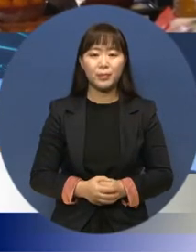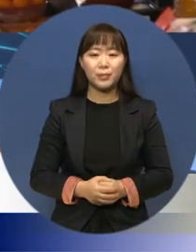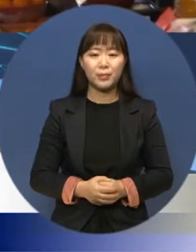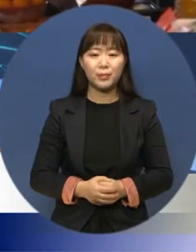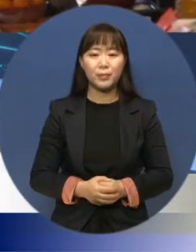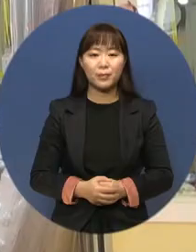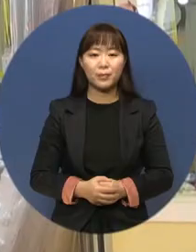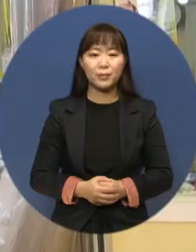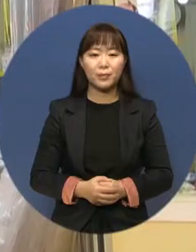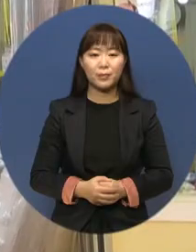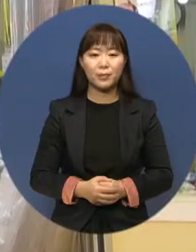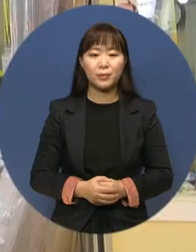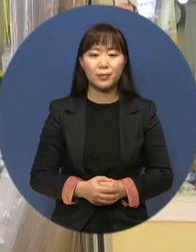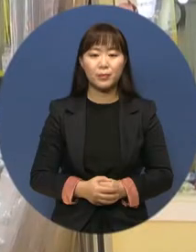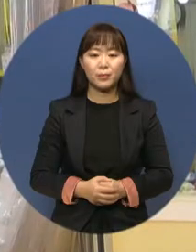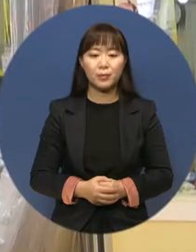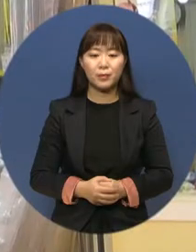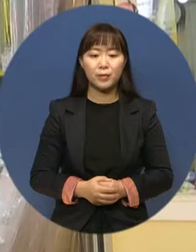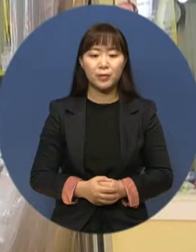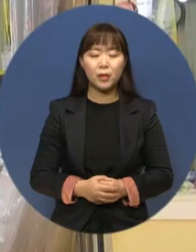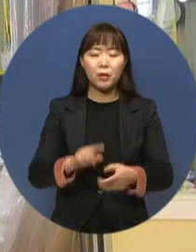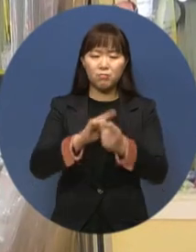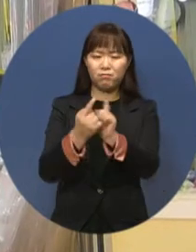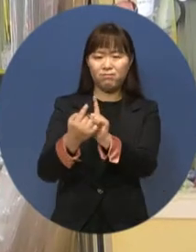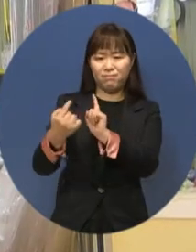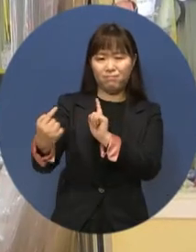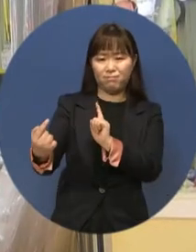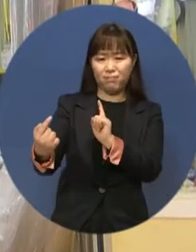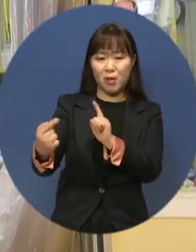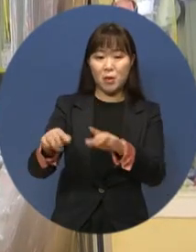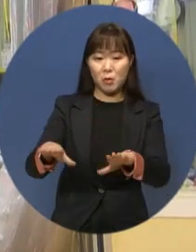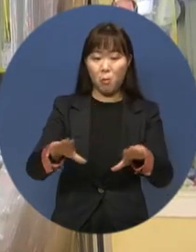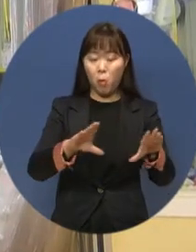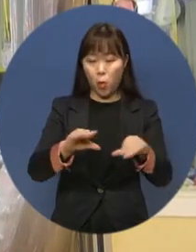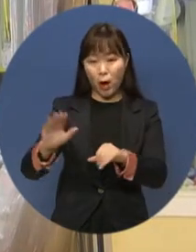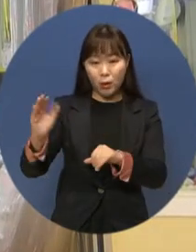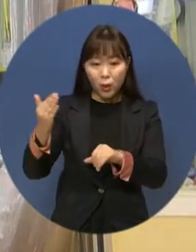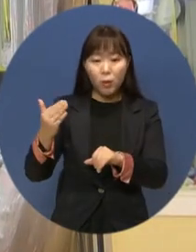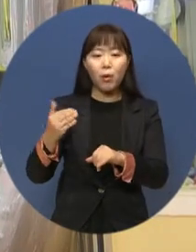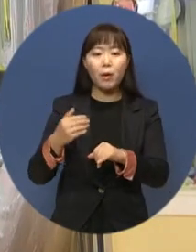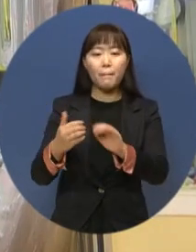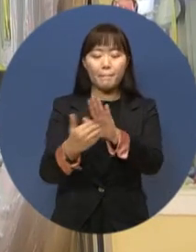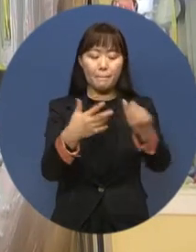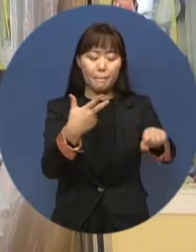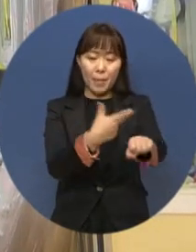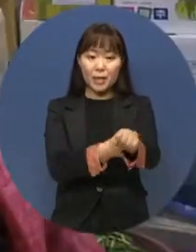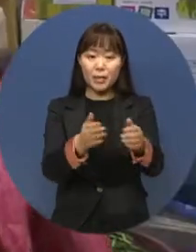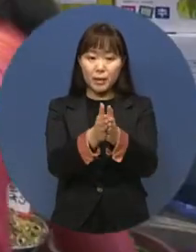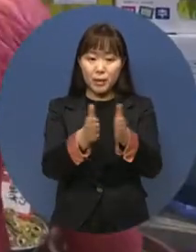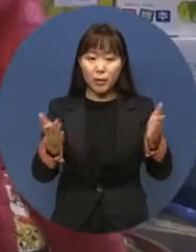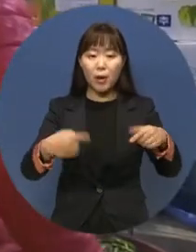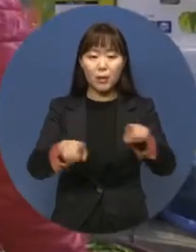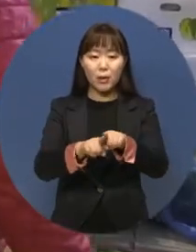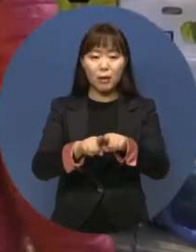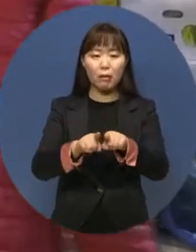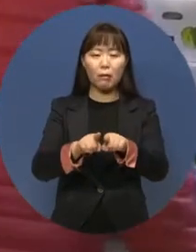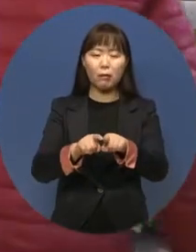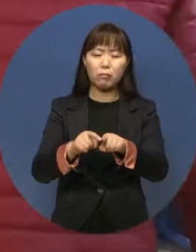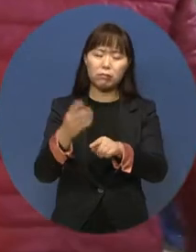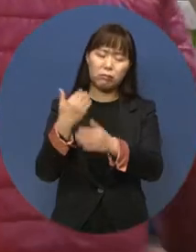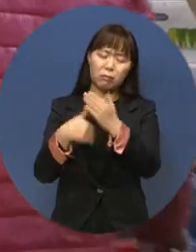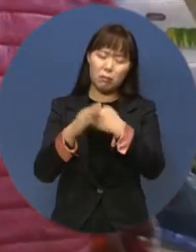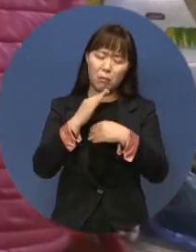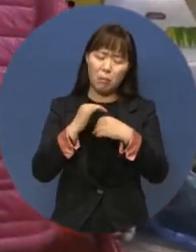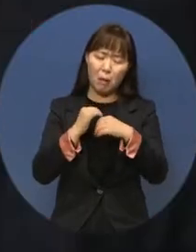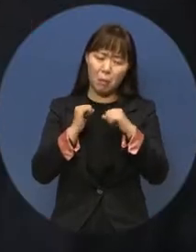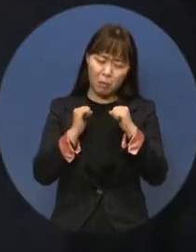만나봤습니다. 사회적 거리두기 단계가 완화되고 백신 접종이 시작되면서 지난 겨울에 움츠렸던